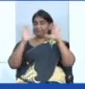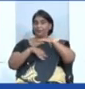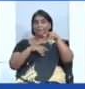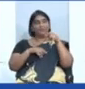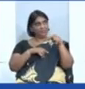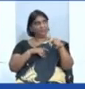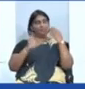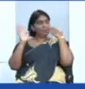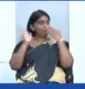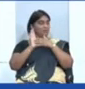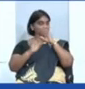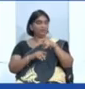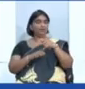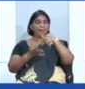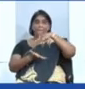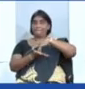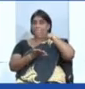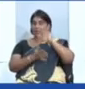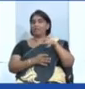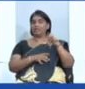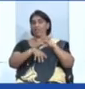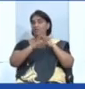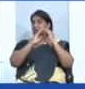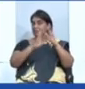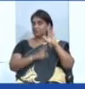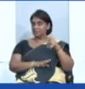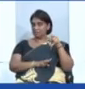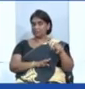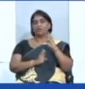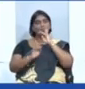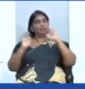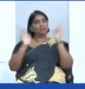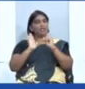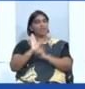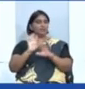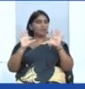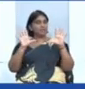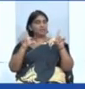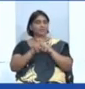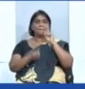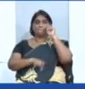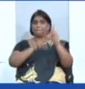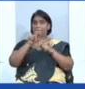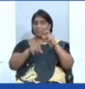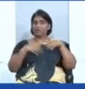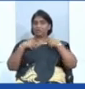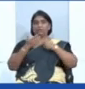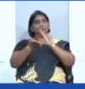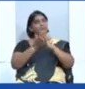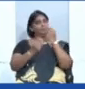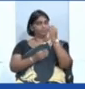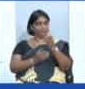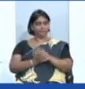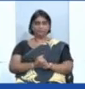ප්‍රදේශ ආවරණය කරමින් මධ්‍යගතව පිහිටා ඇතිම රෝහල මගින් ආසන්න වශයෙන් ලක්ෂ 10ක් පමණ වූ ජනගහනයකට සෞඛ්‍ය සේවා